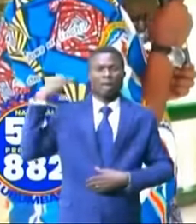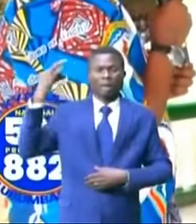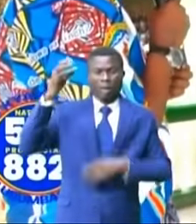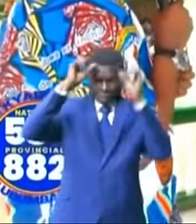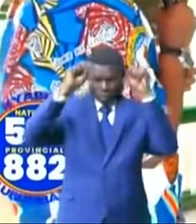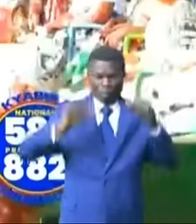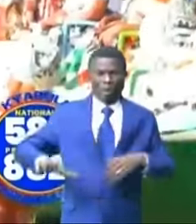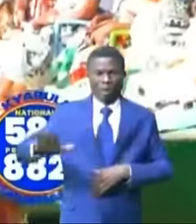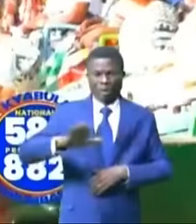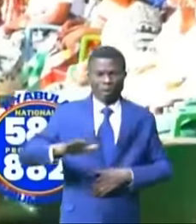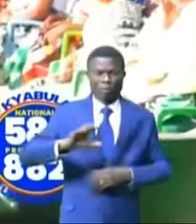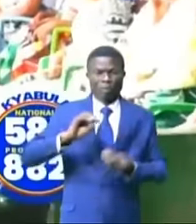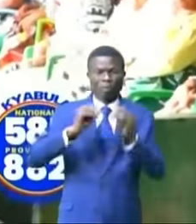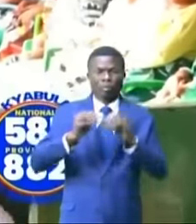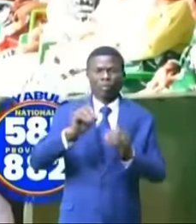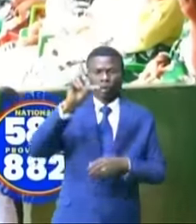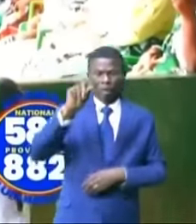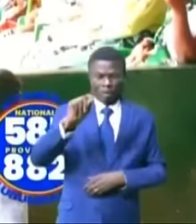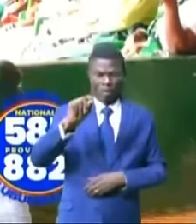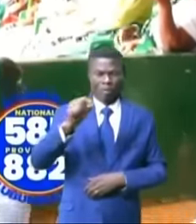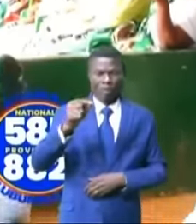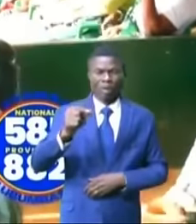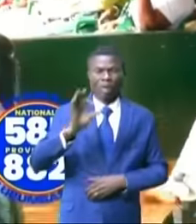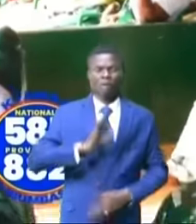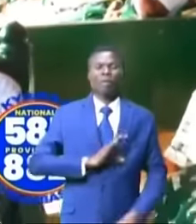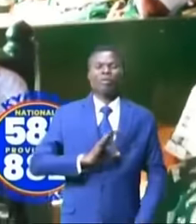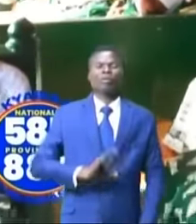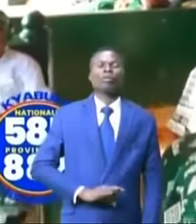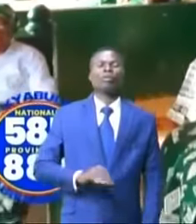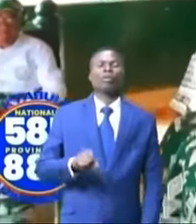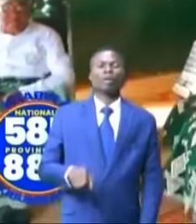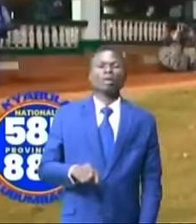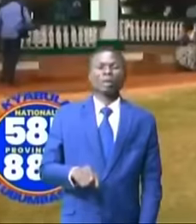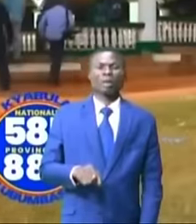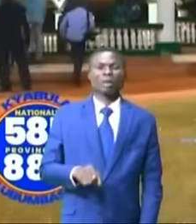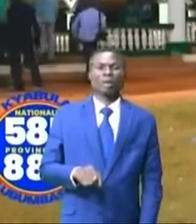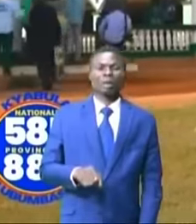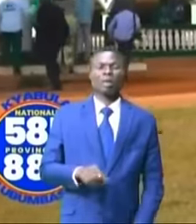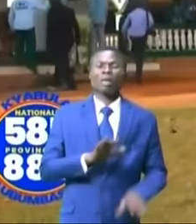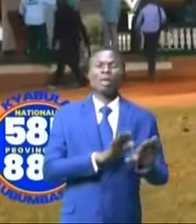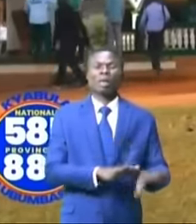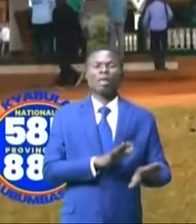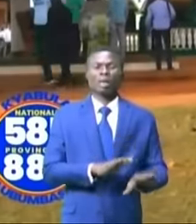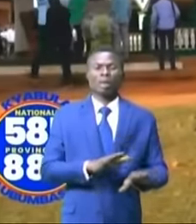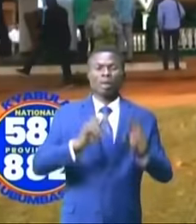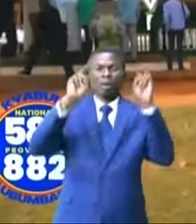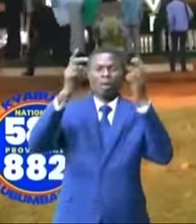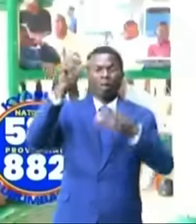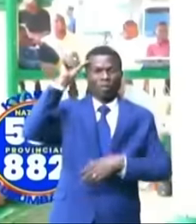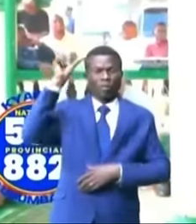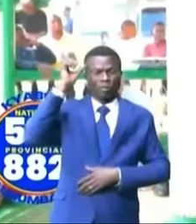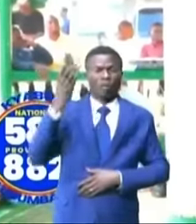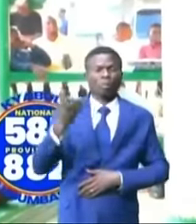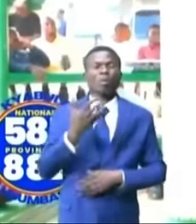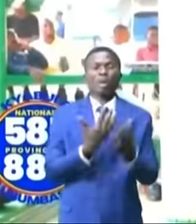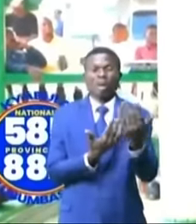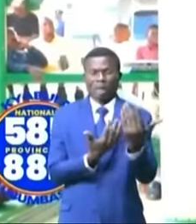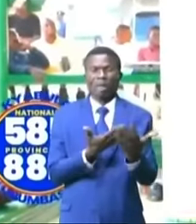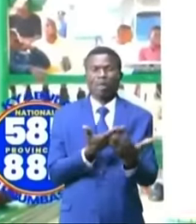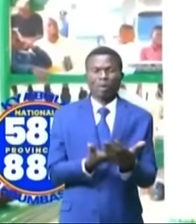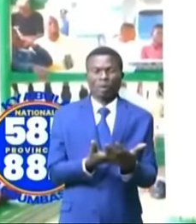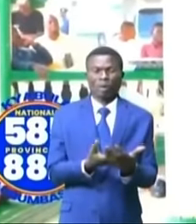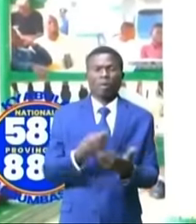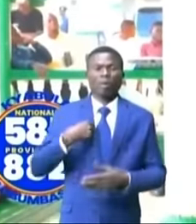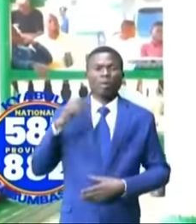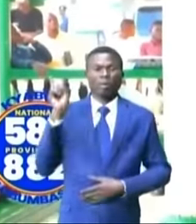de la République numéro 20. Félix-Antoine Tshisekedi Tshilombo est attendu à Lubumbashi. Je suis